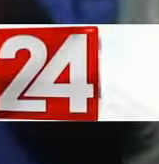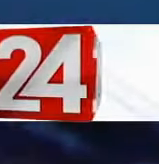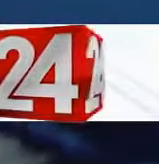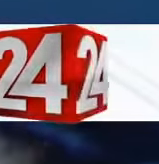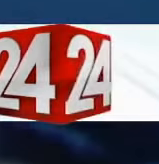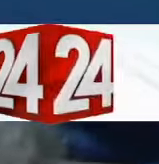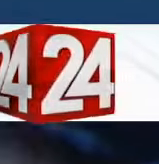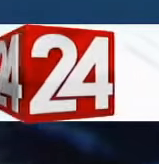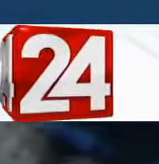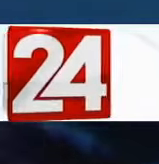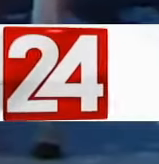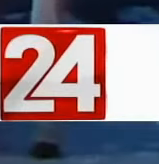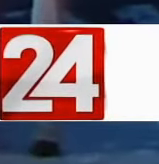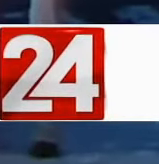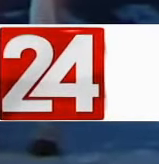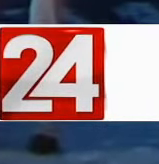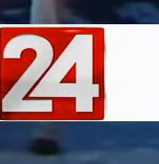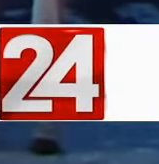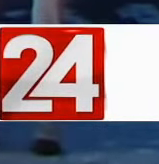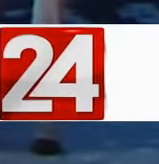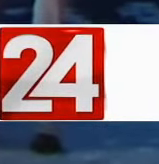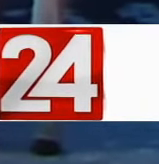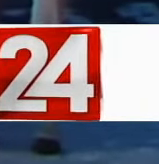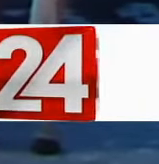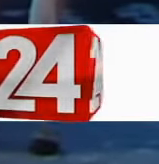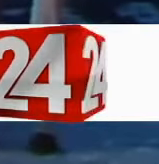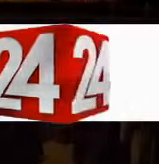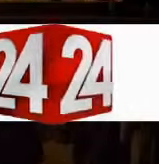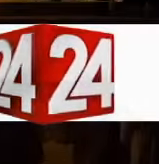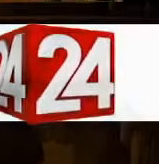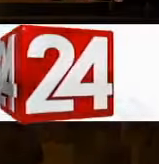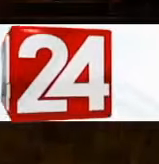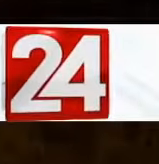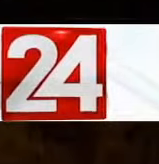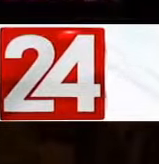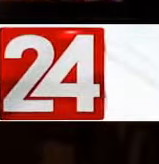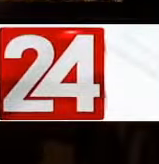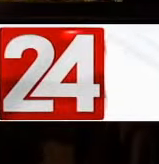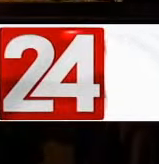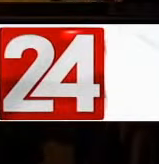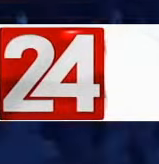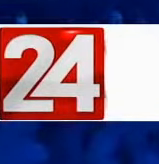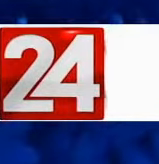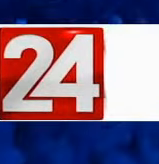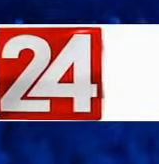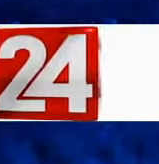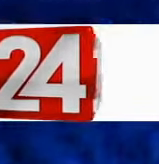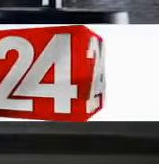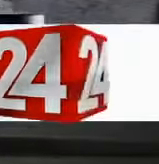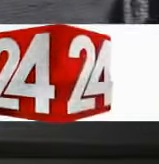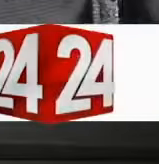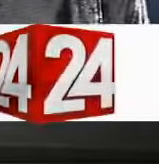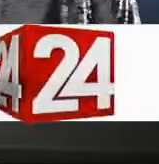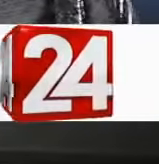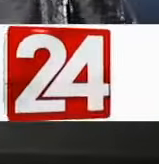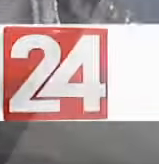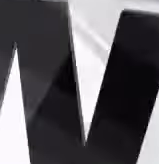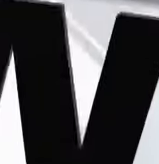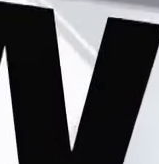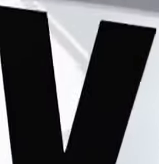At pagbabalik ng iconic group na ABBA, may modern twist para sa bagong